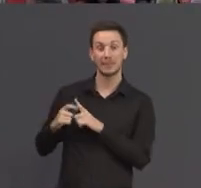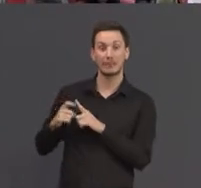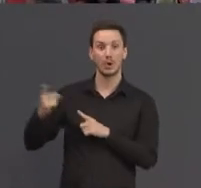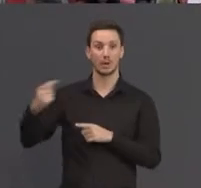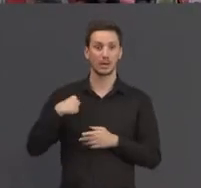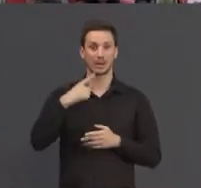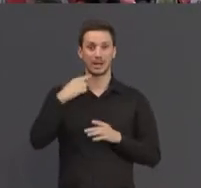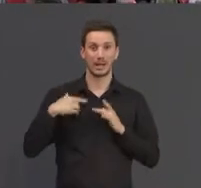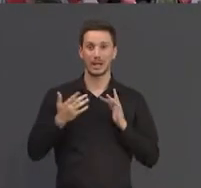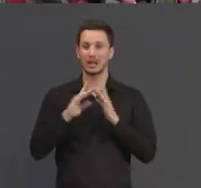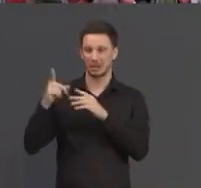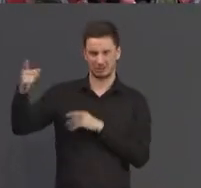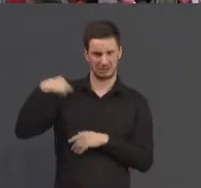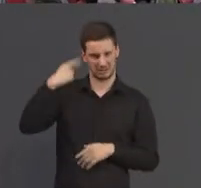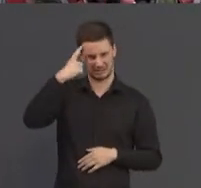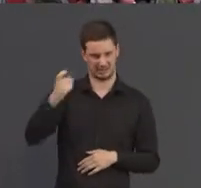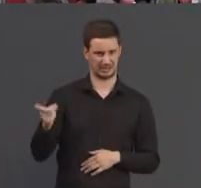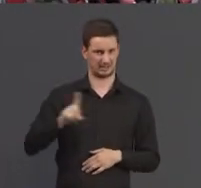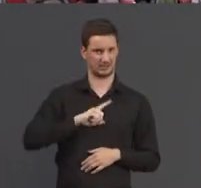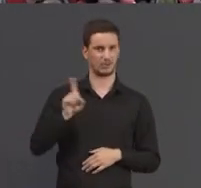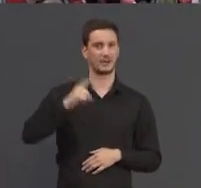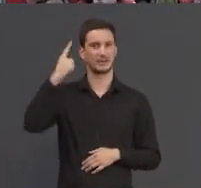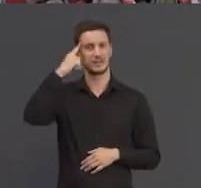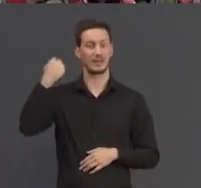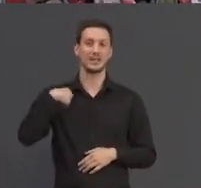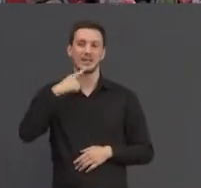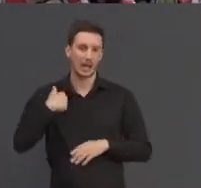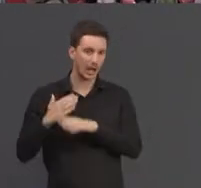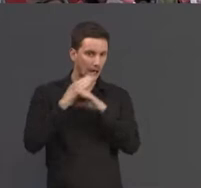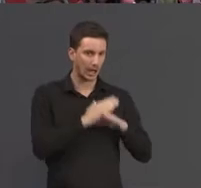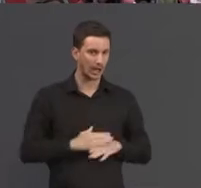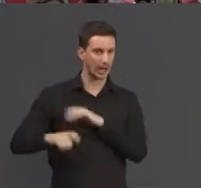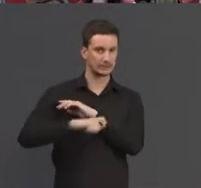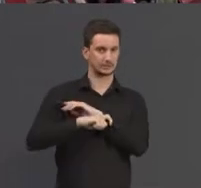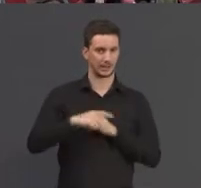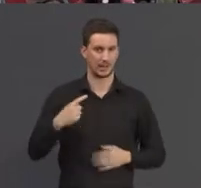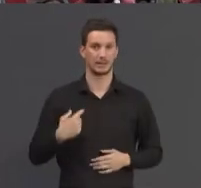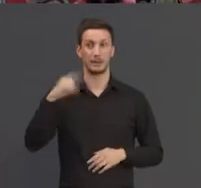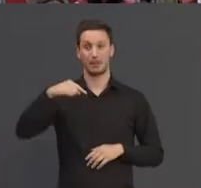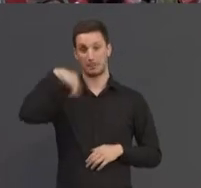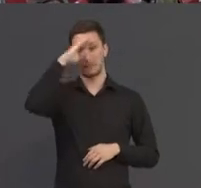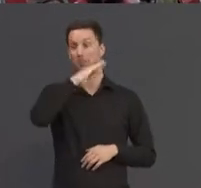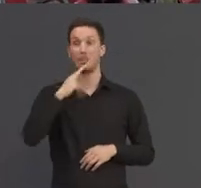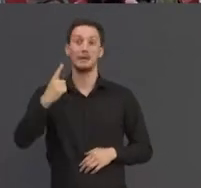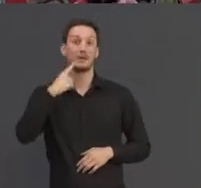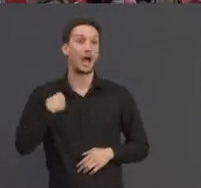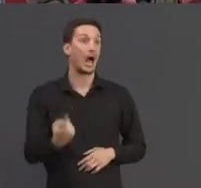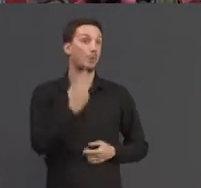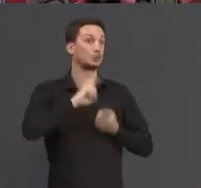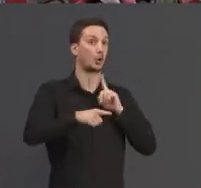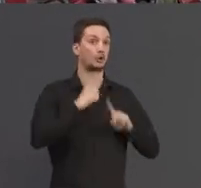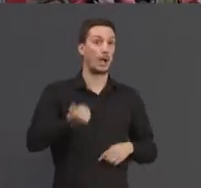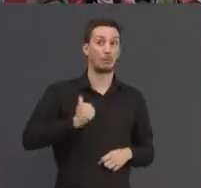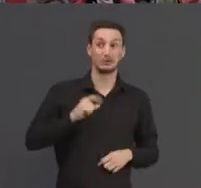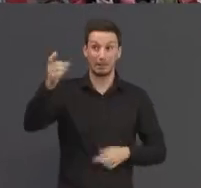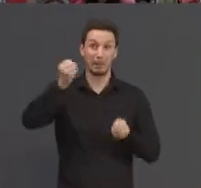explicacions enrevessades i afirma que, de fet, sóc una espia. I els meus pares pensen que faig alguna cosa de profit, però